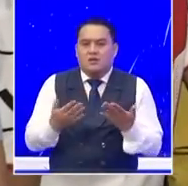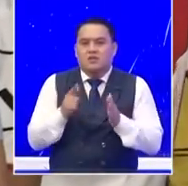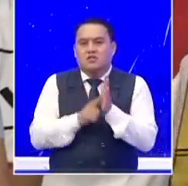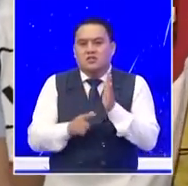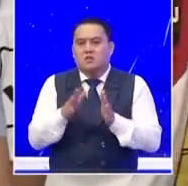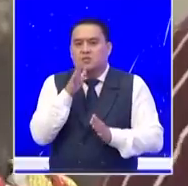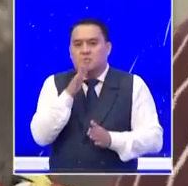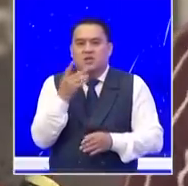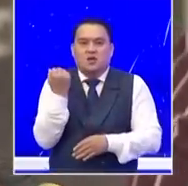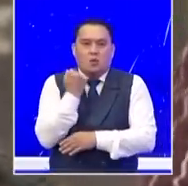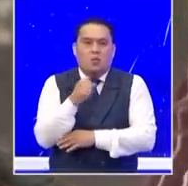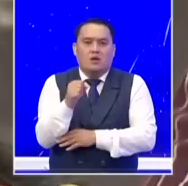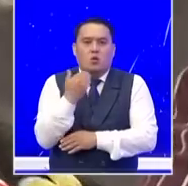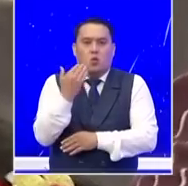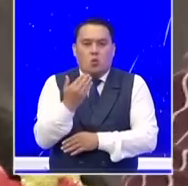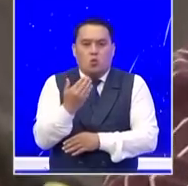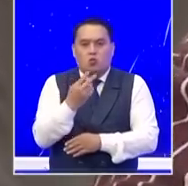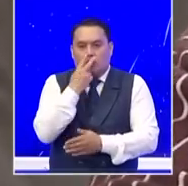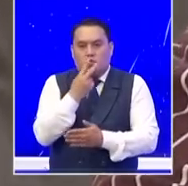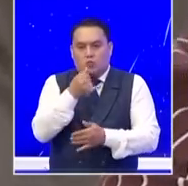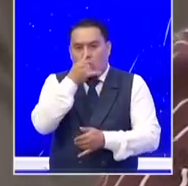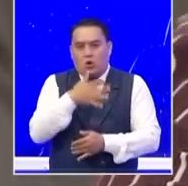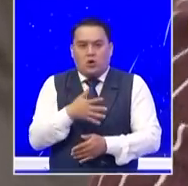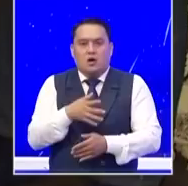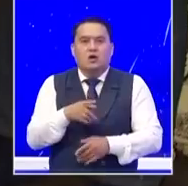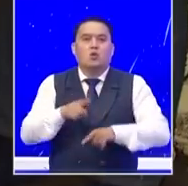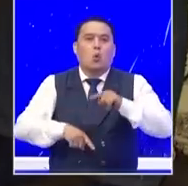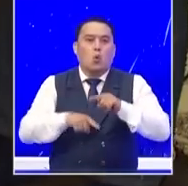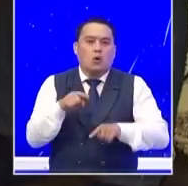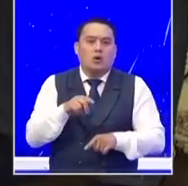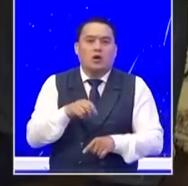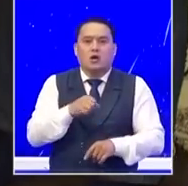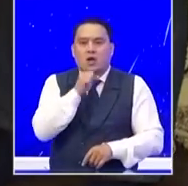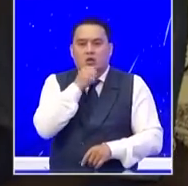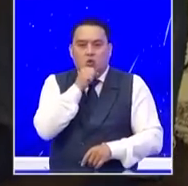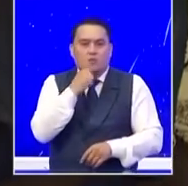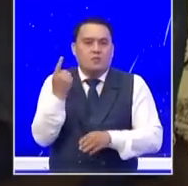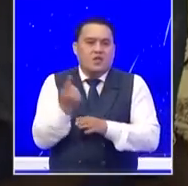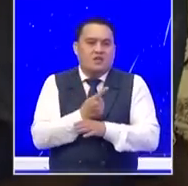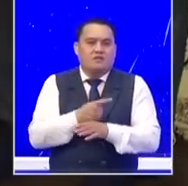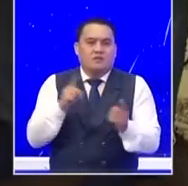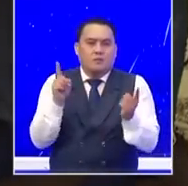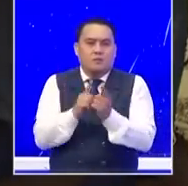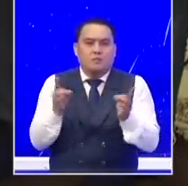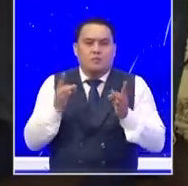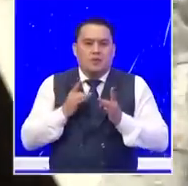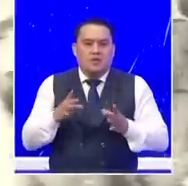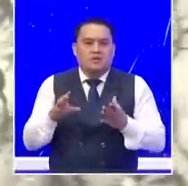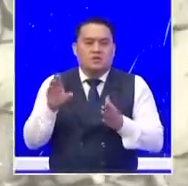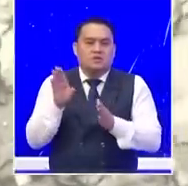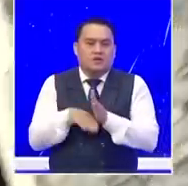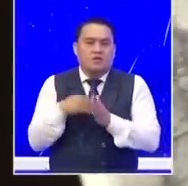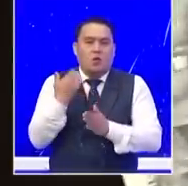К сожалению, 75-летний юбилей Победы он так и не увидел. Родственники Нургали-ата впервые встречают праздник без главы